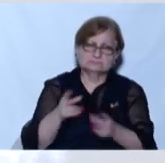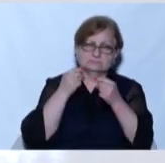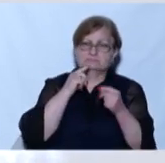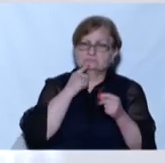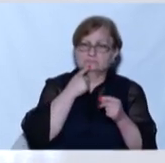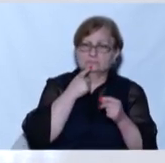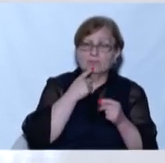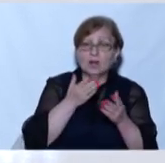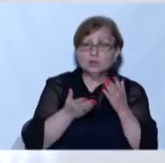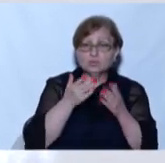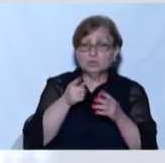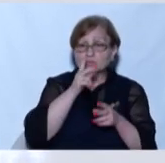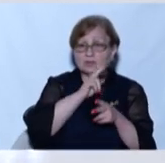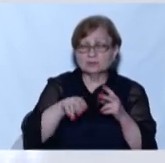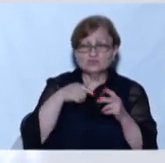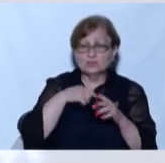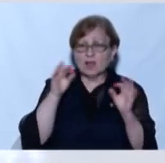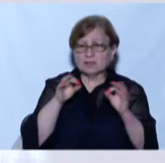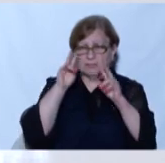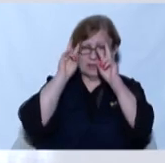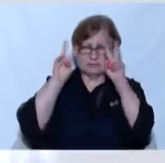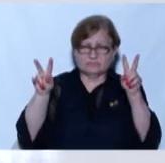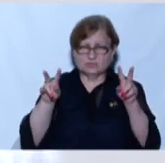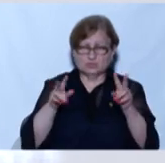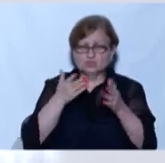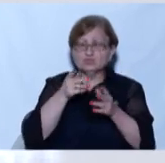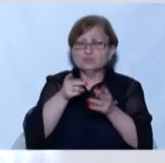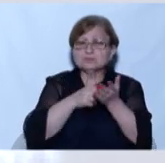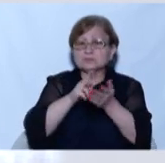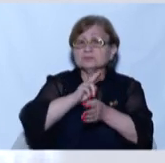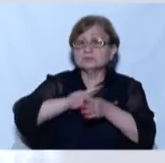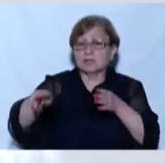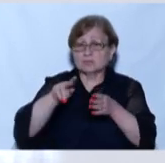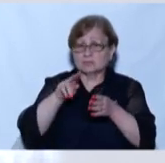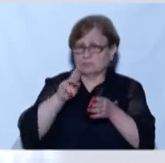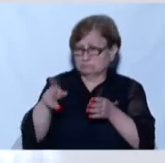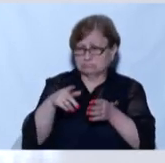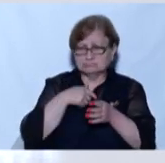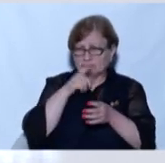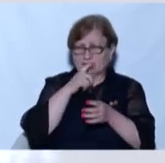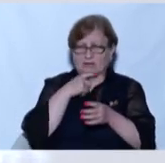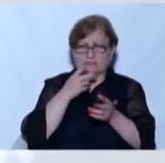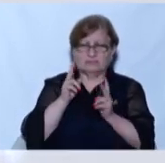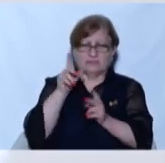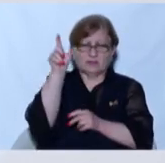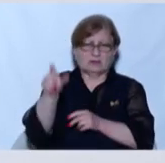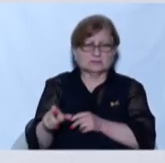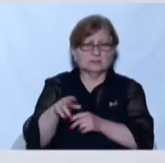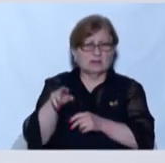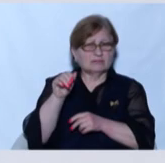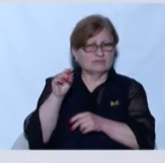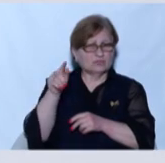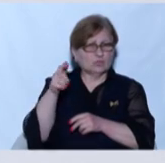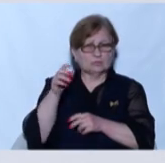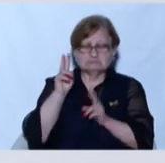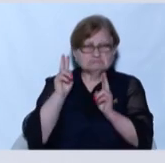თორე წარმოიდგინეთ, რომ არც გვეცოდიდებოდა არაფერი ამ ამბის შესახებ, ხოლო ვინ არის დავით გურამიშვილი და მასშტაბი თავიდან რომ შეიძლება ადამიანებს